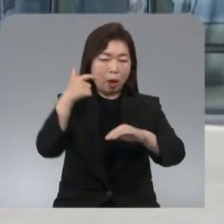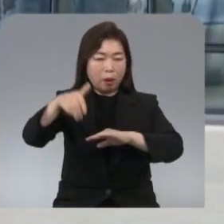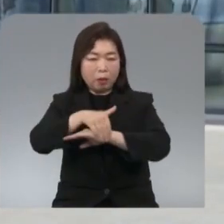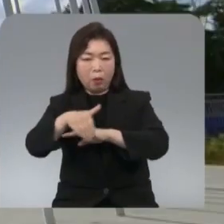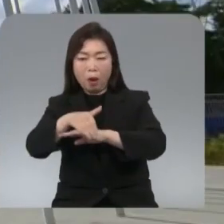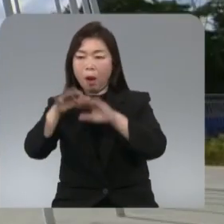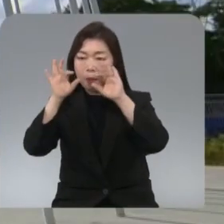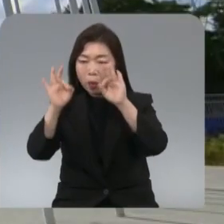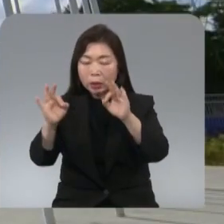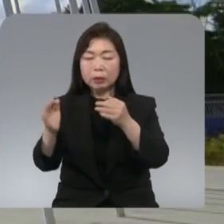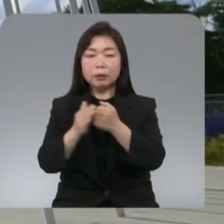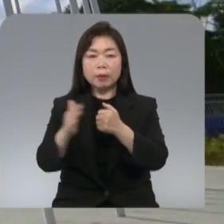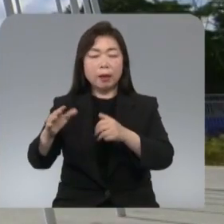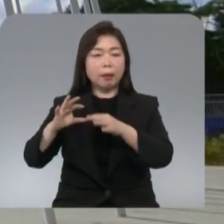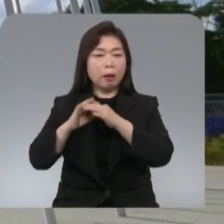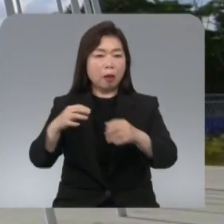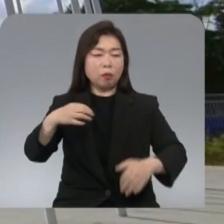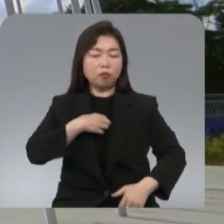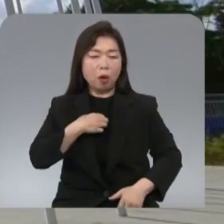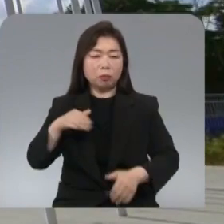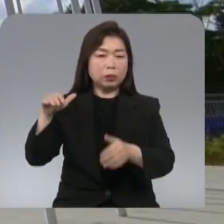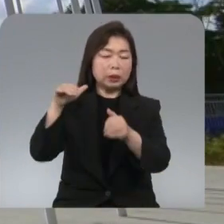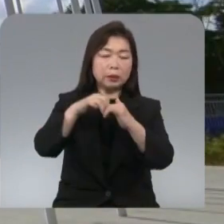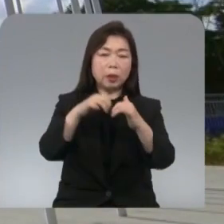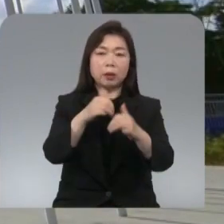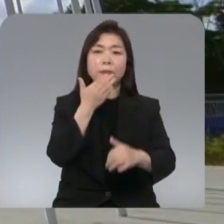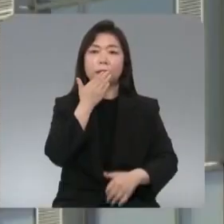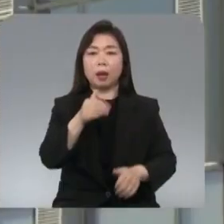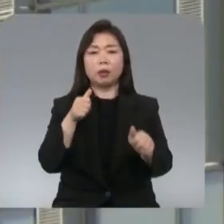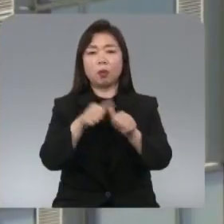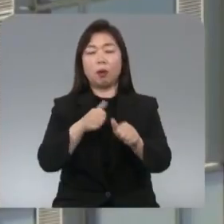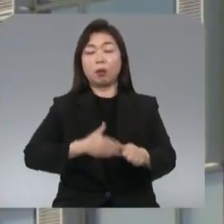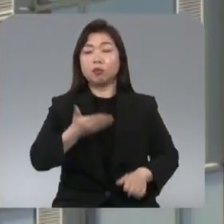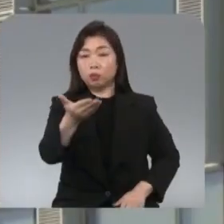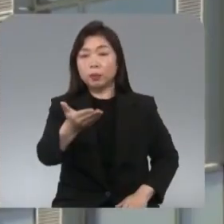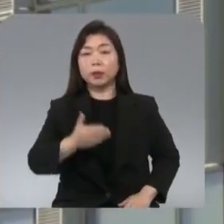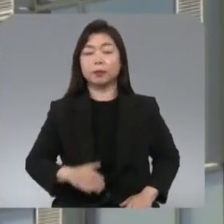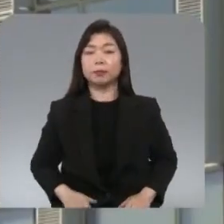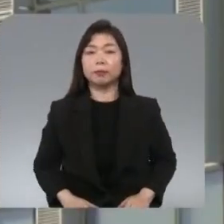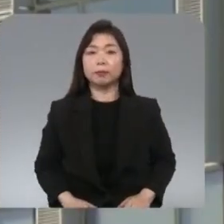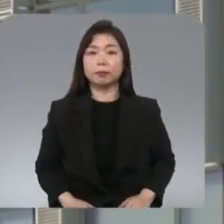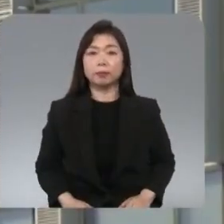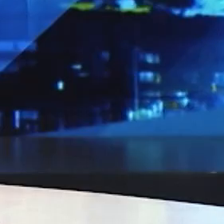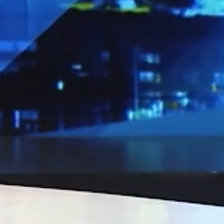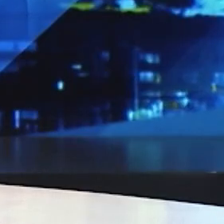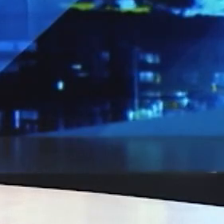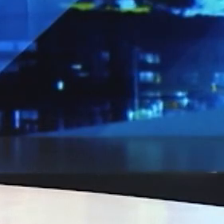침공 가능성을 재차 경고했습니다. 모스크바에서 KBS 뉴스 김준호입니다.